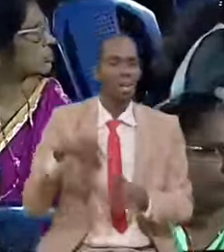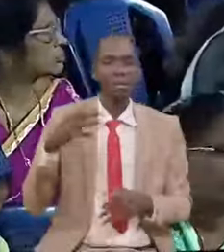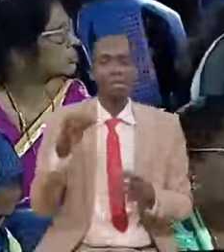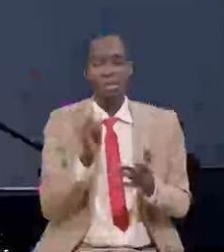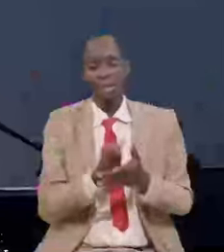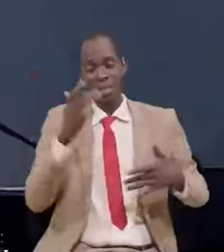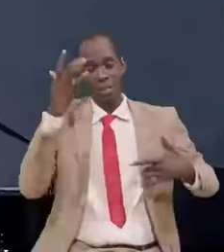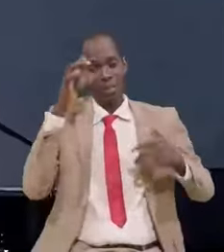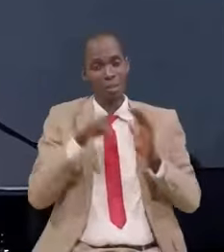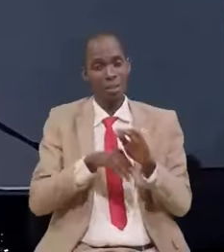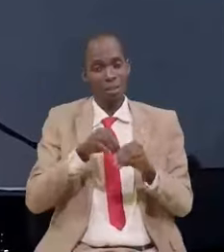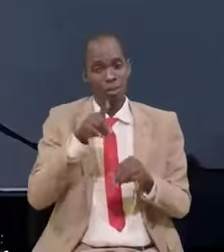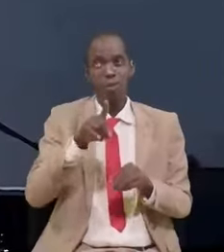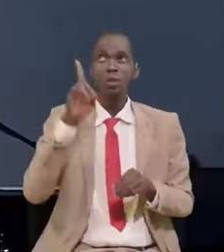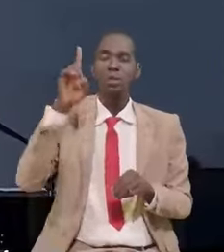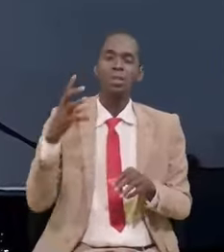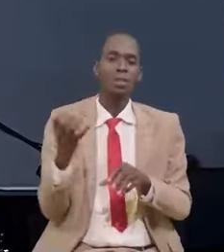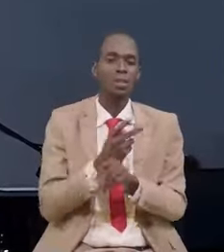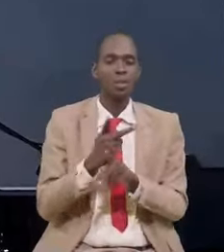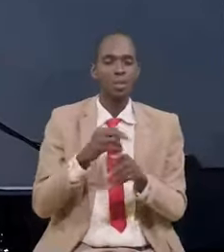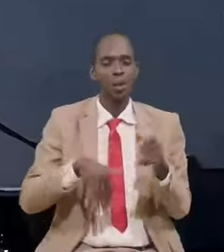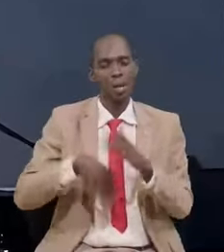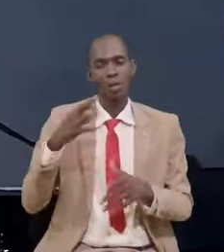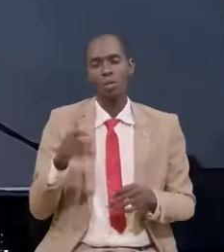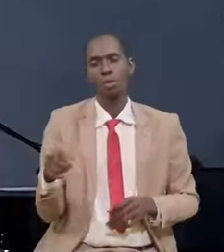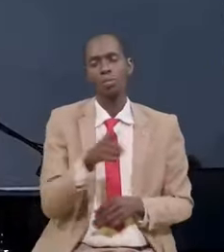Cette maladie, il s'en charge également.